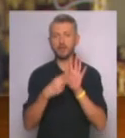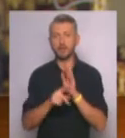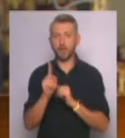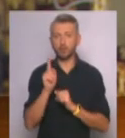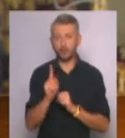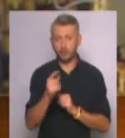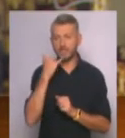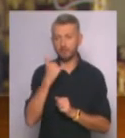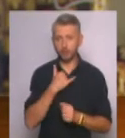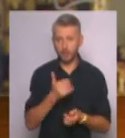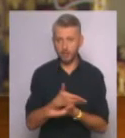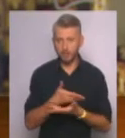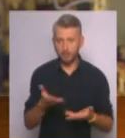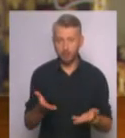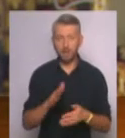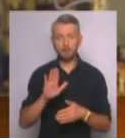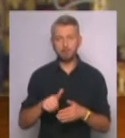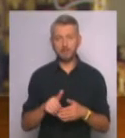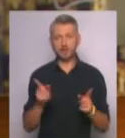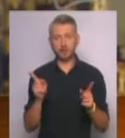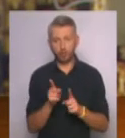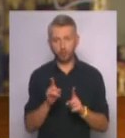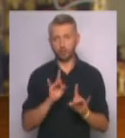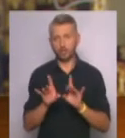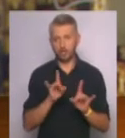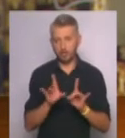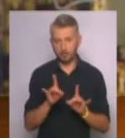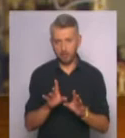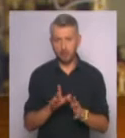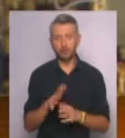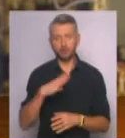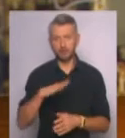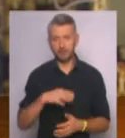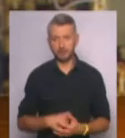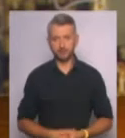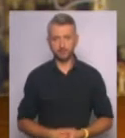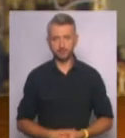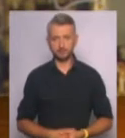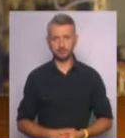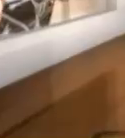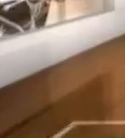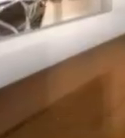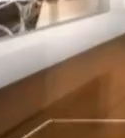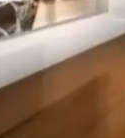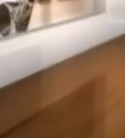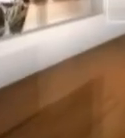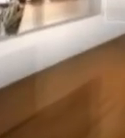223-081, долучайтеся до нашої розмови вже після невеличкої реклами. Не перемикайте і дочекайтесь.